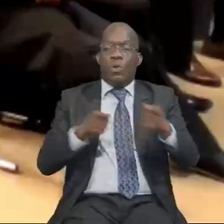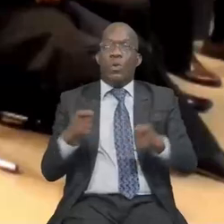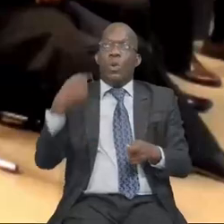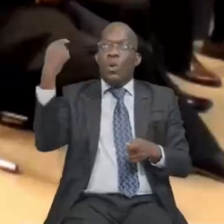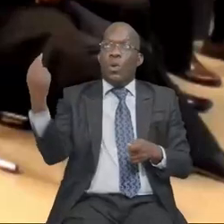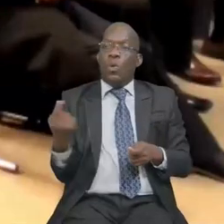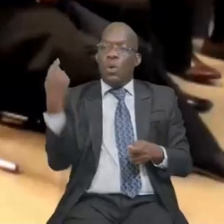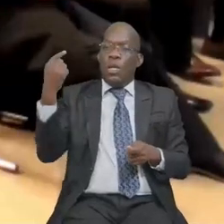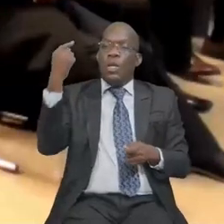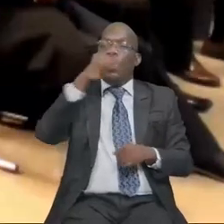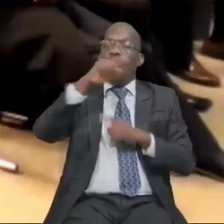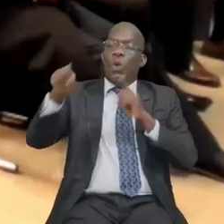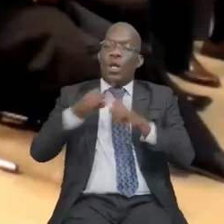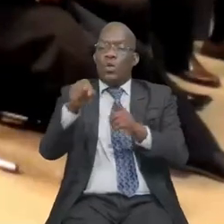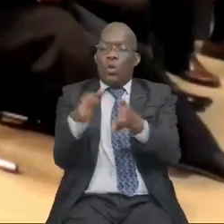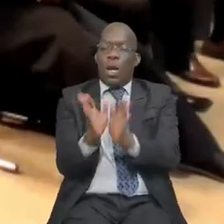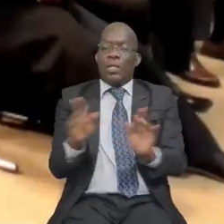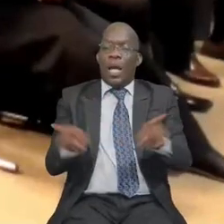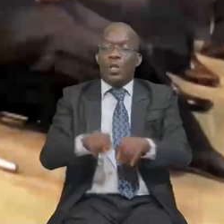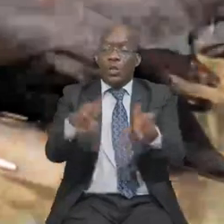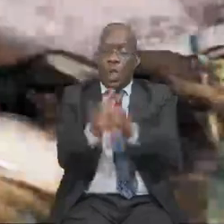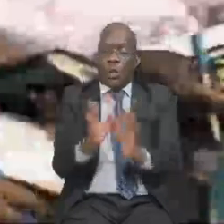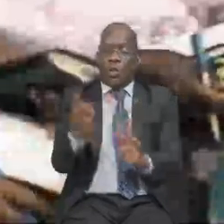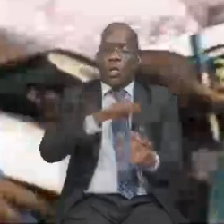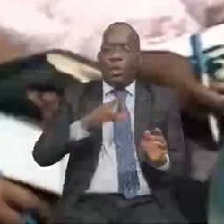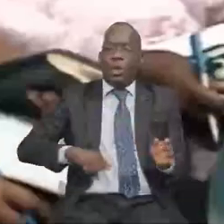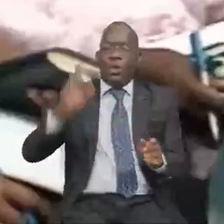si nous demandons, si demain il va exaucer ta prière.